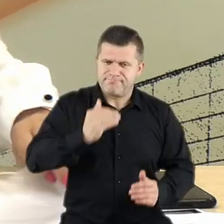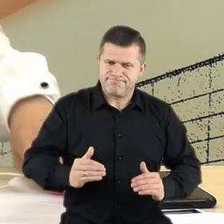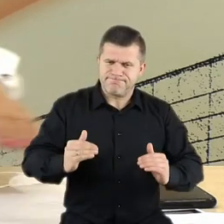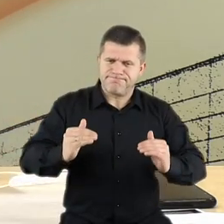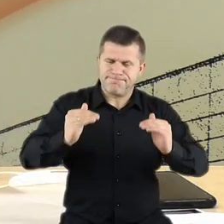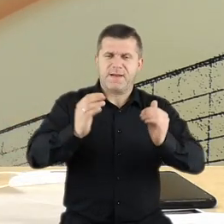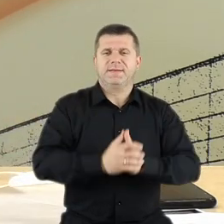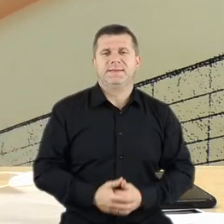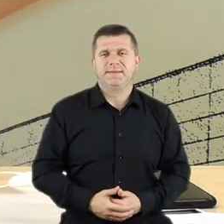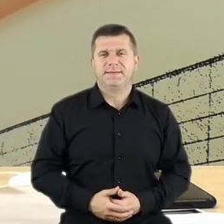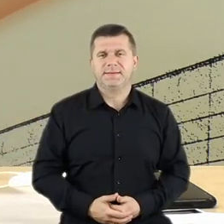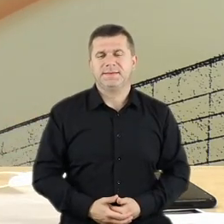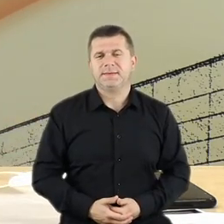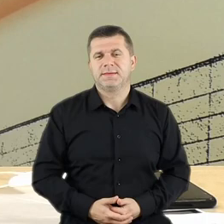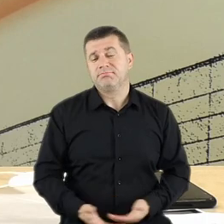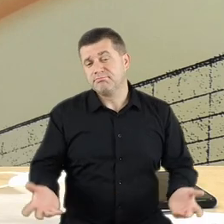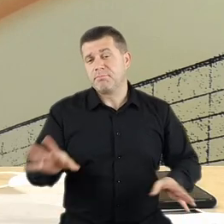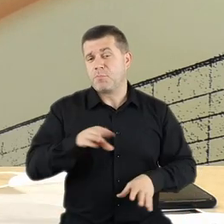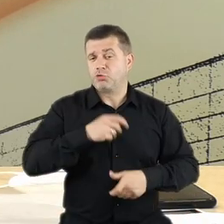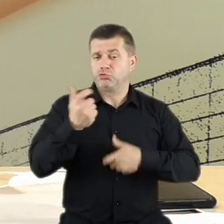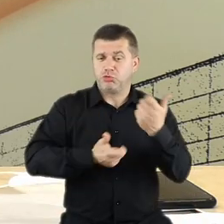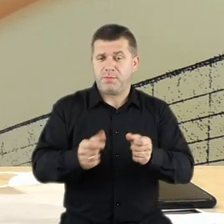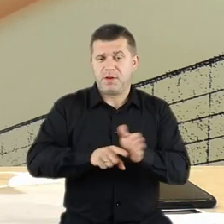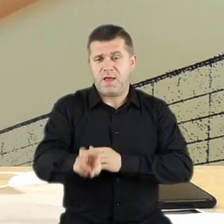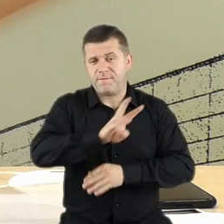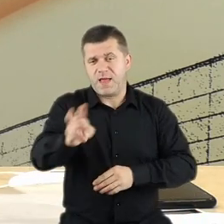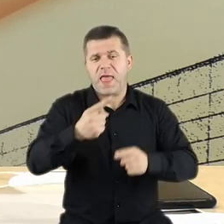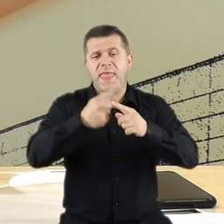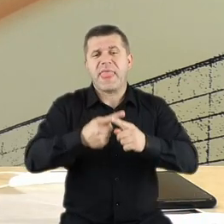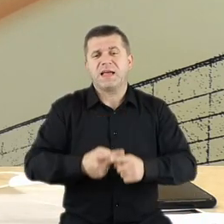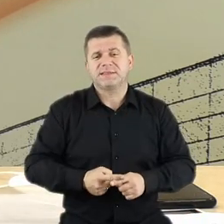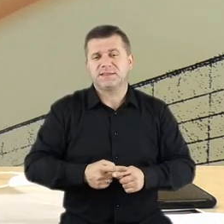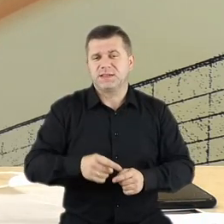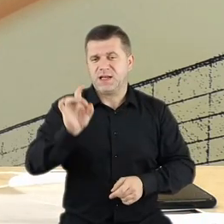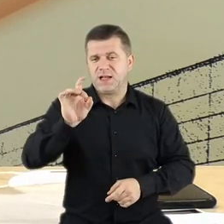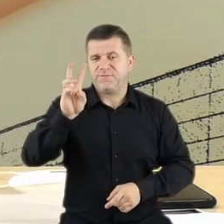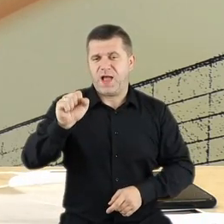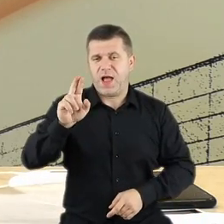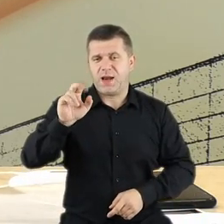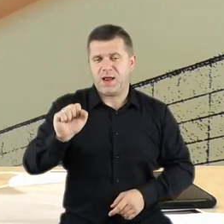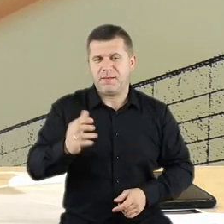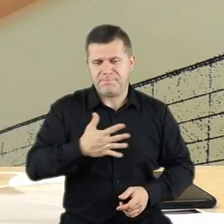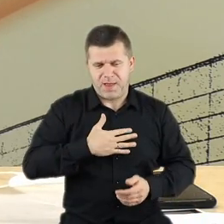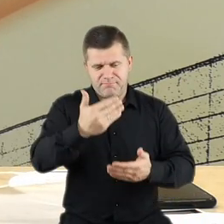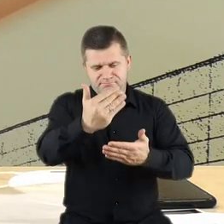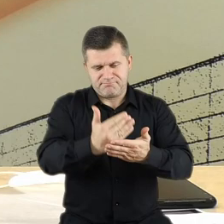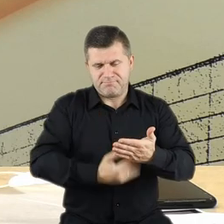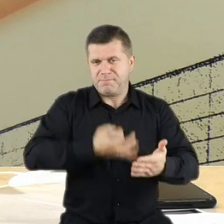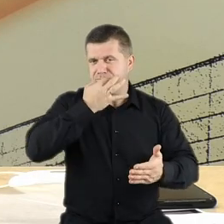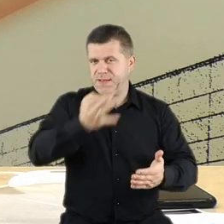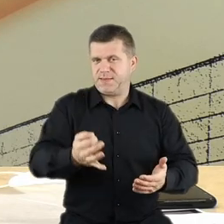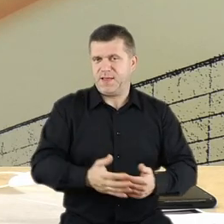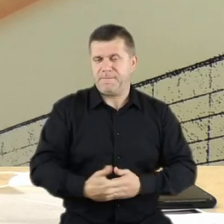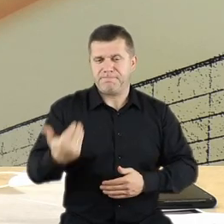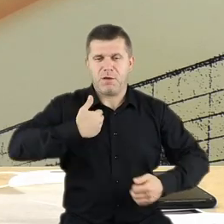albo może zrobię wam test z gwary Mam przed sobą pytanie które były